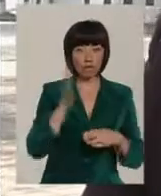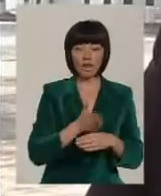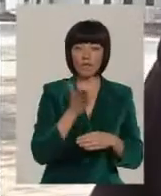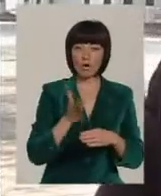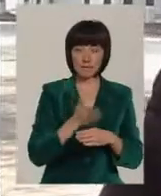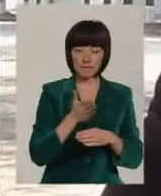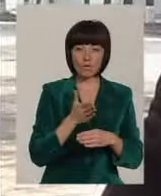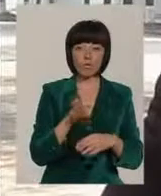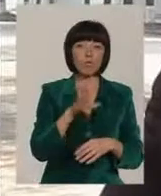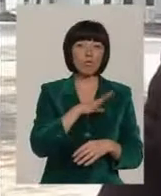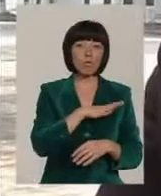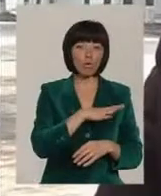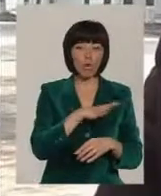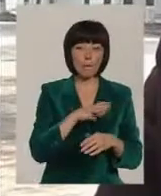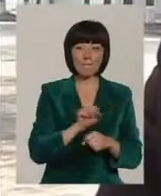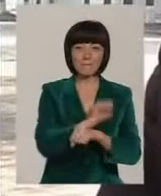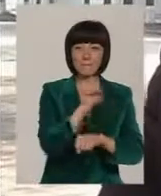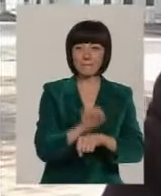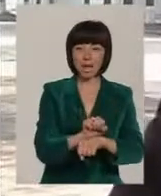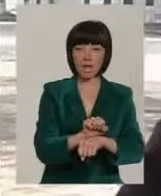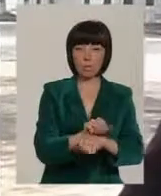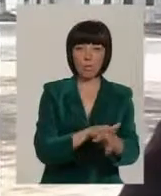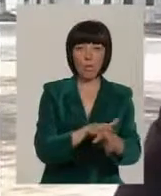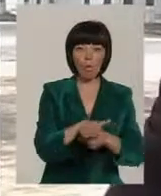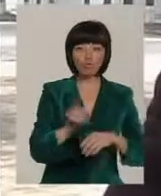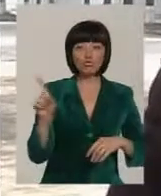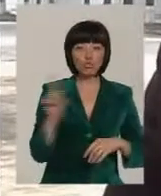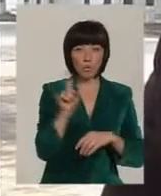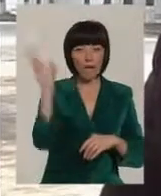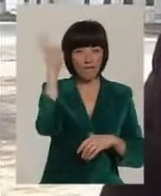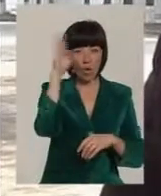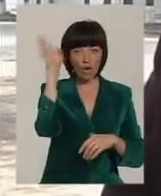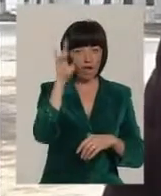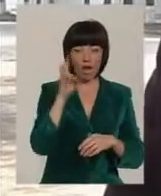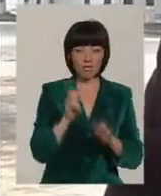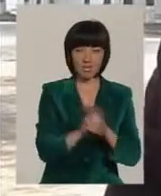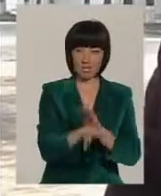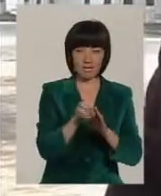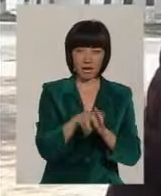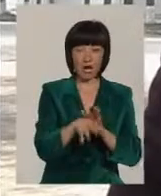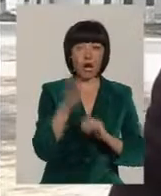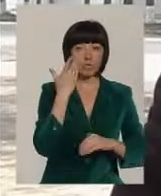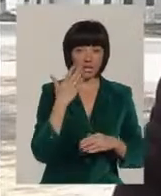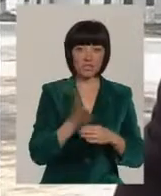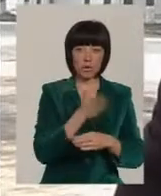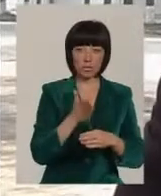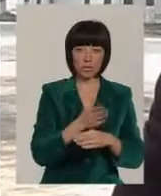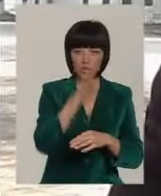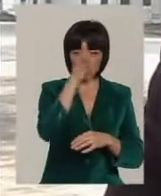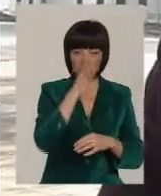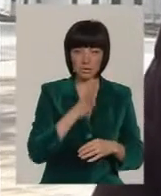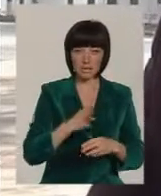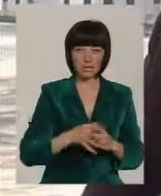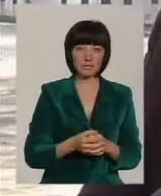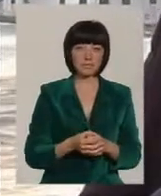виробництво. Воно було перекрите повністю, щоб вода з нього не виходила під час виробництва, це майже 4